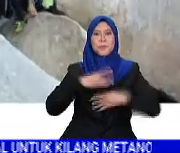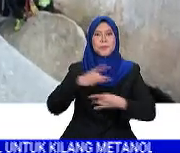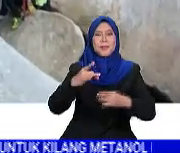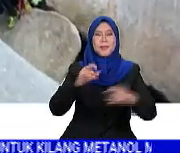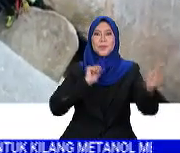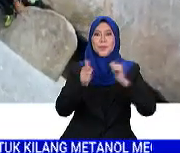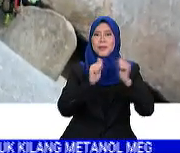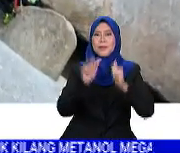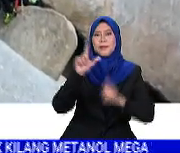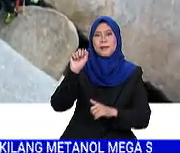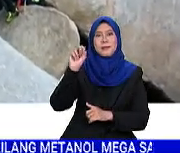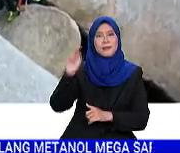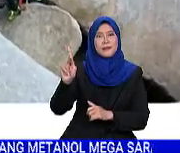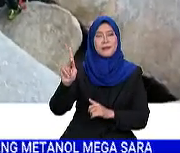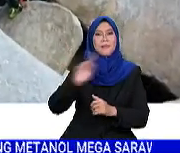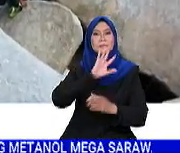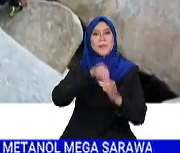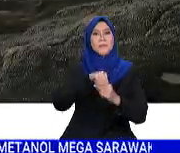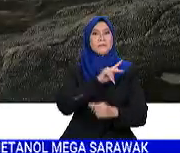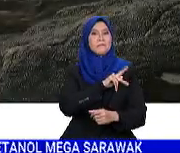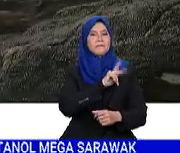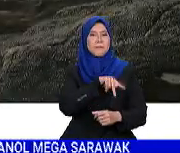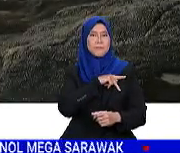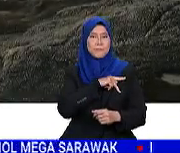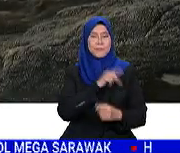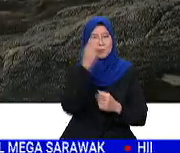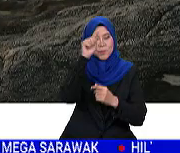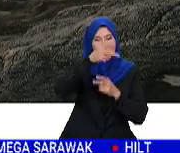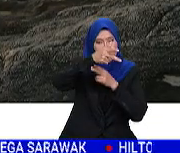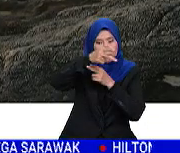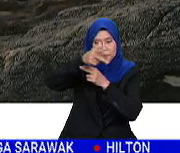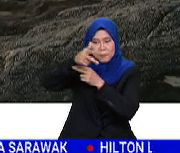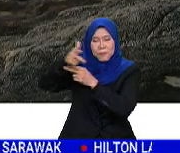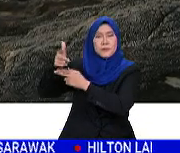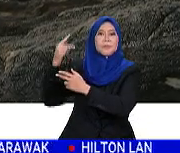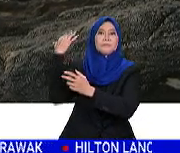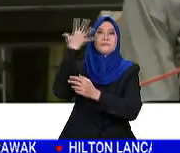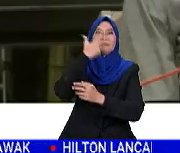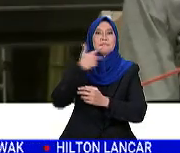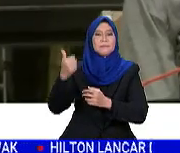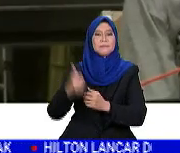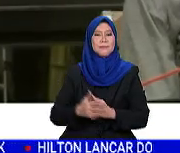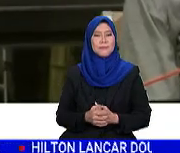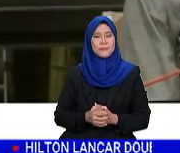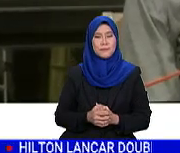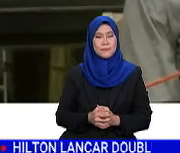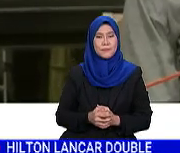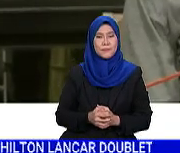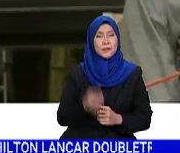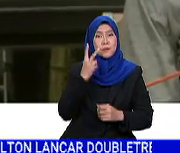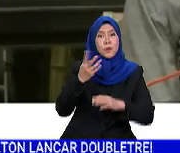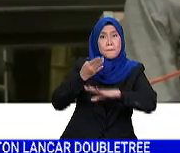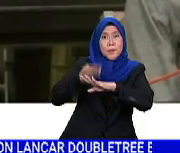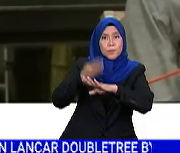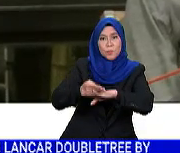sukan lasak termasuk personaliti media sosial untuk merakamkan pemandangan indah. Apabila kita meniti di tepi batu,